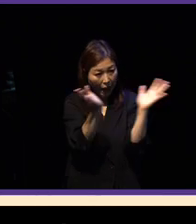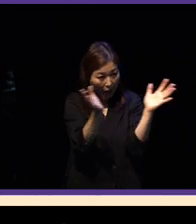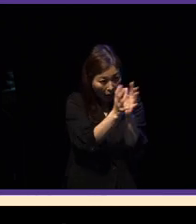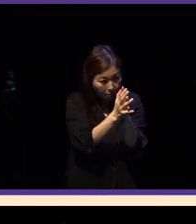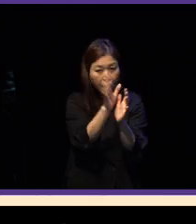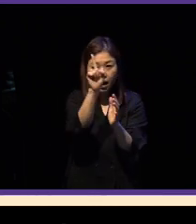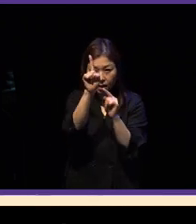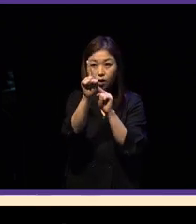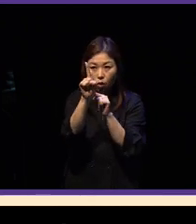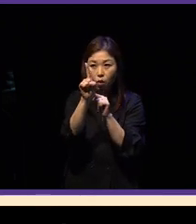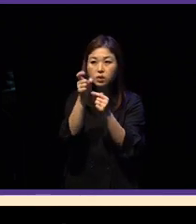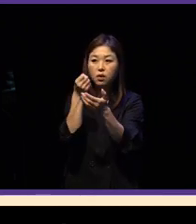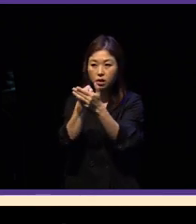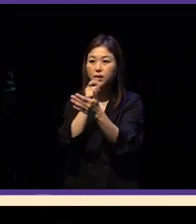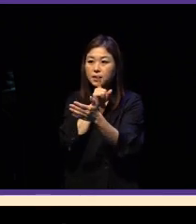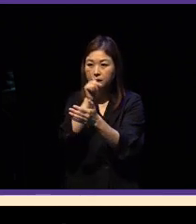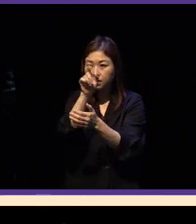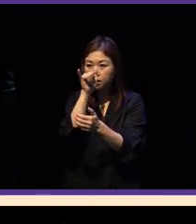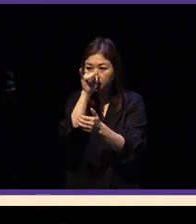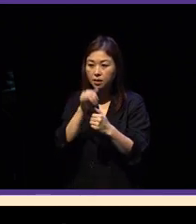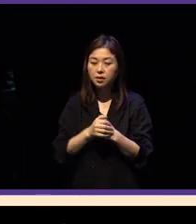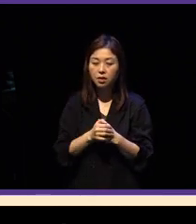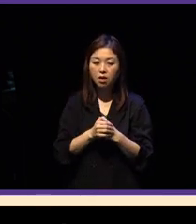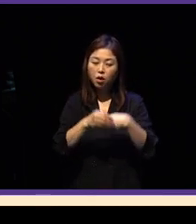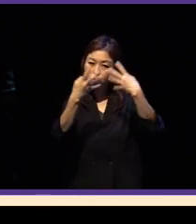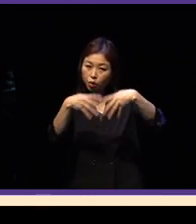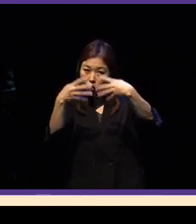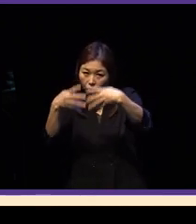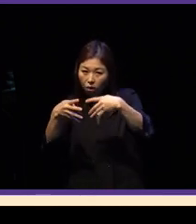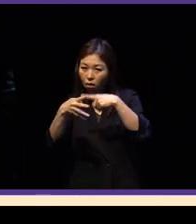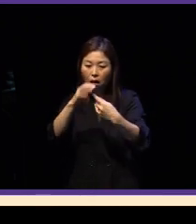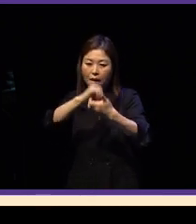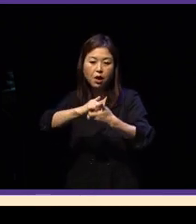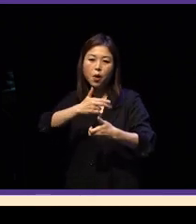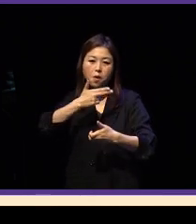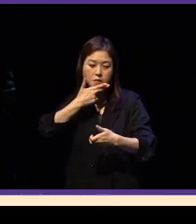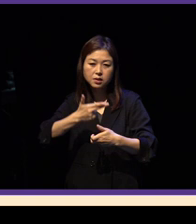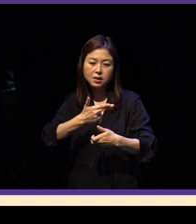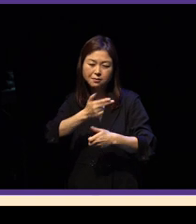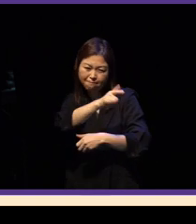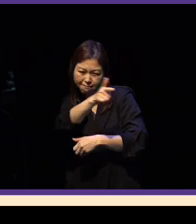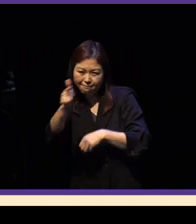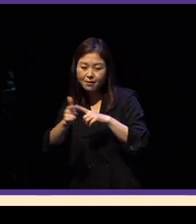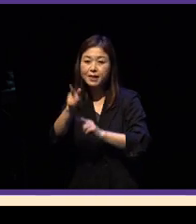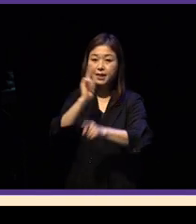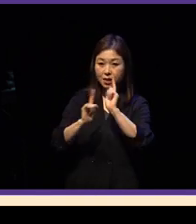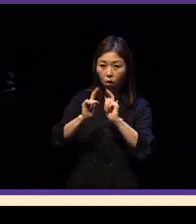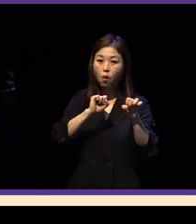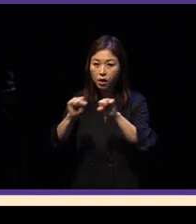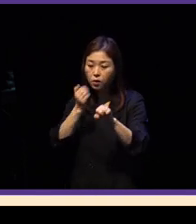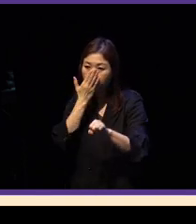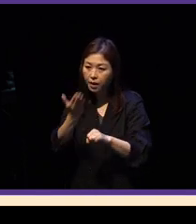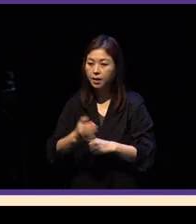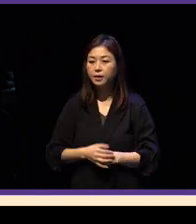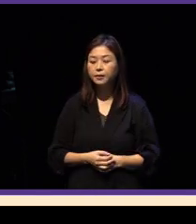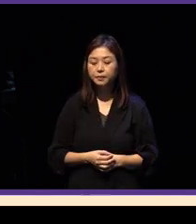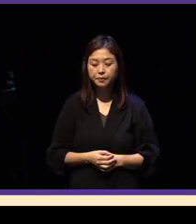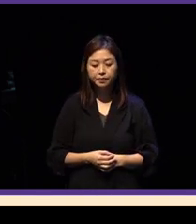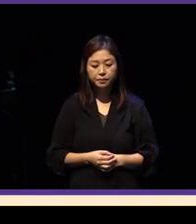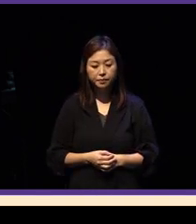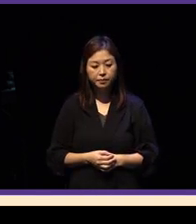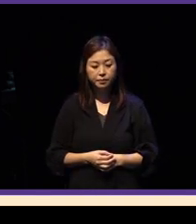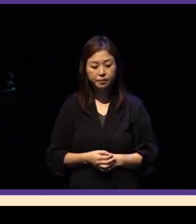지원의 조건 없이 다양한 지원 대상과 활동 내용을 수용하는 사업이라고 보시면 되겠습니다. 그리고